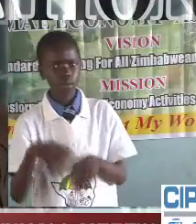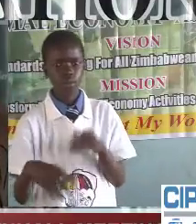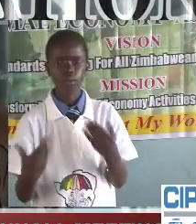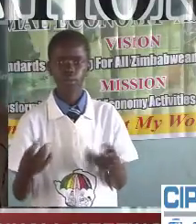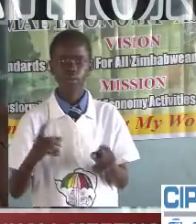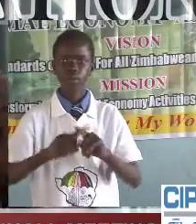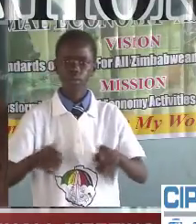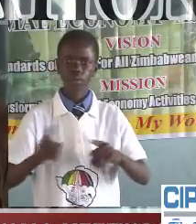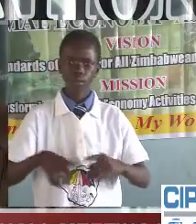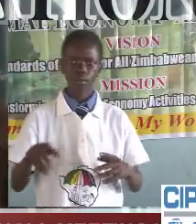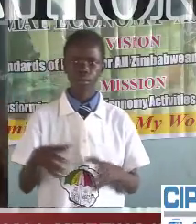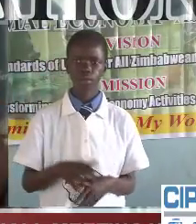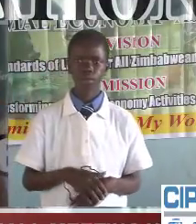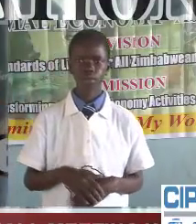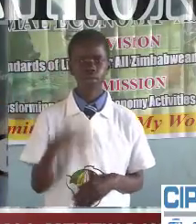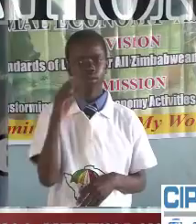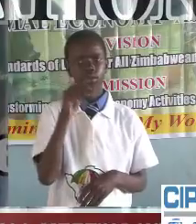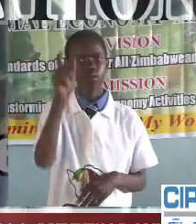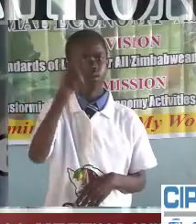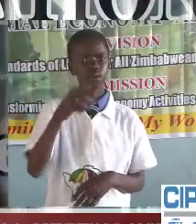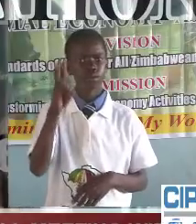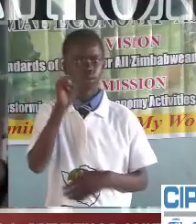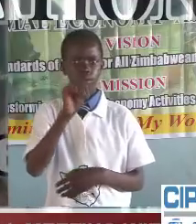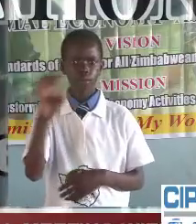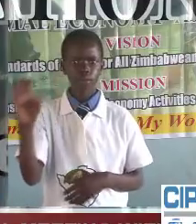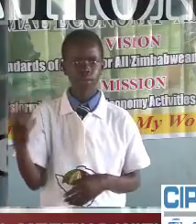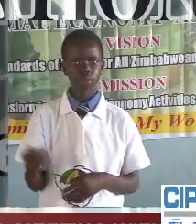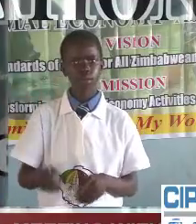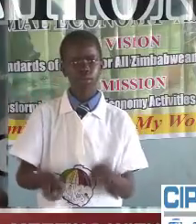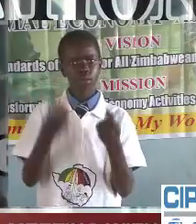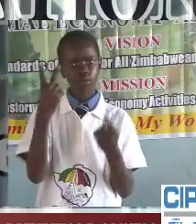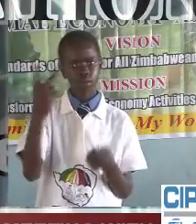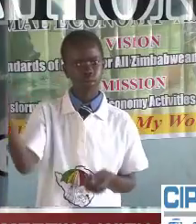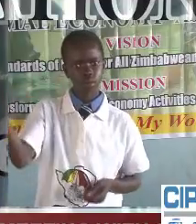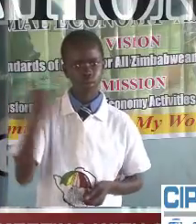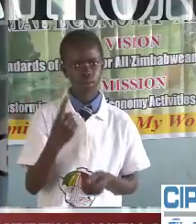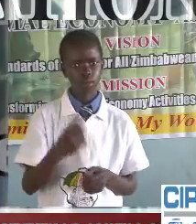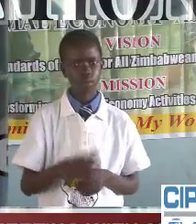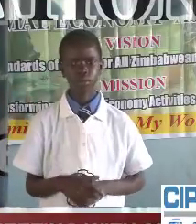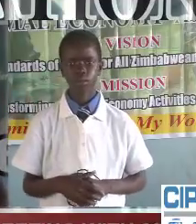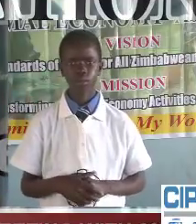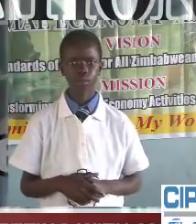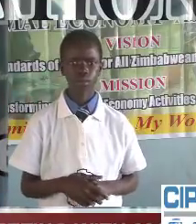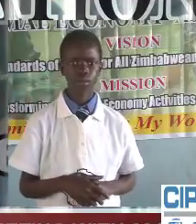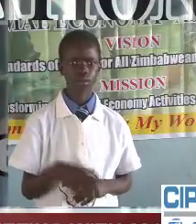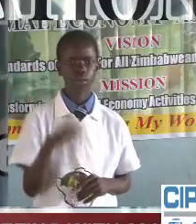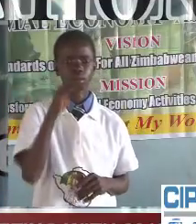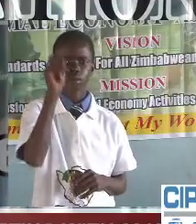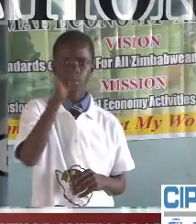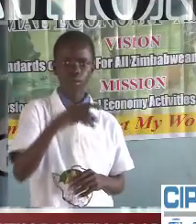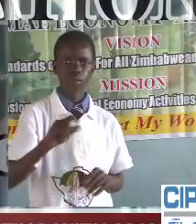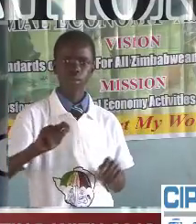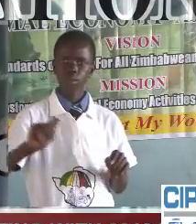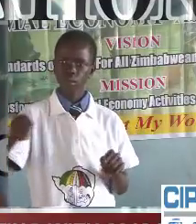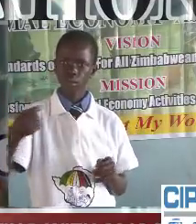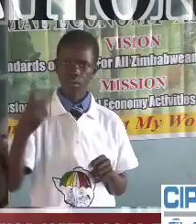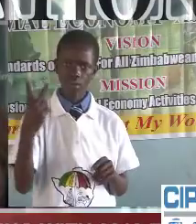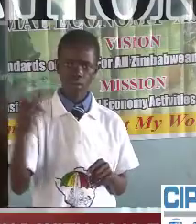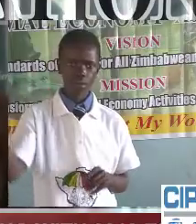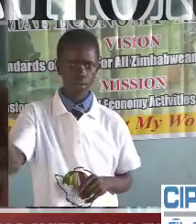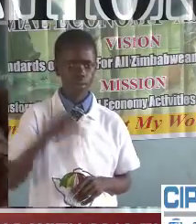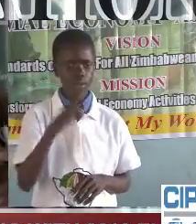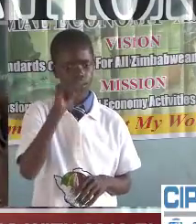leadership yokuti kana kuti ndava kucancel ini ndichadzoka ndongoenda kune yeye kuleadership ikoko